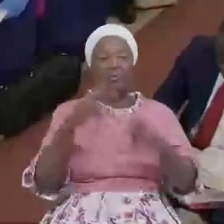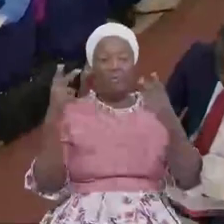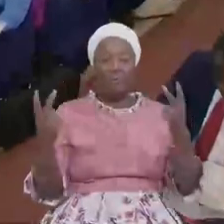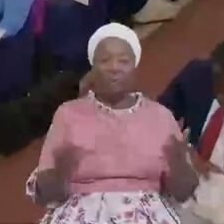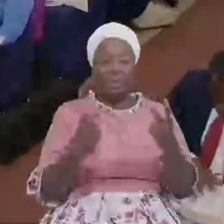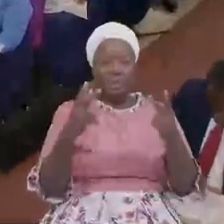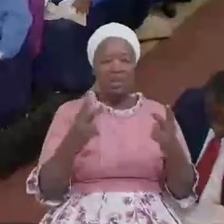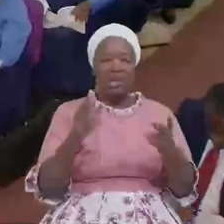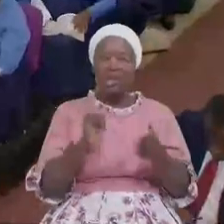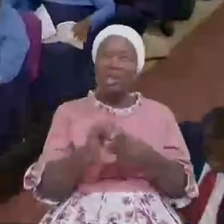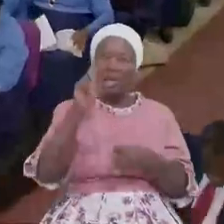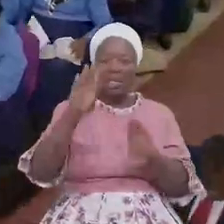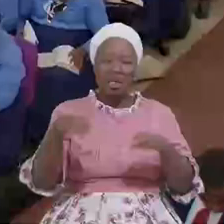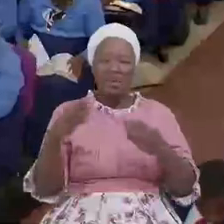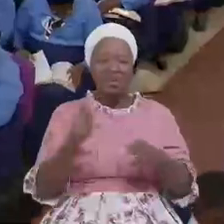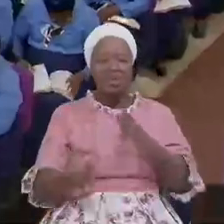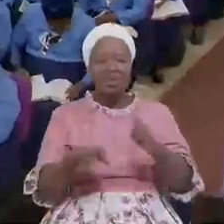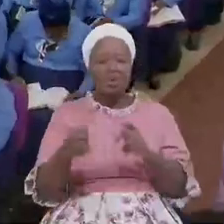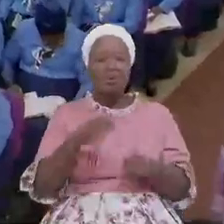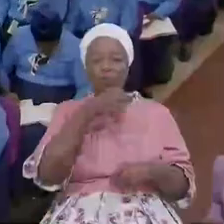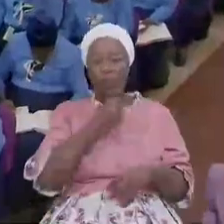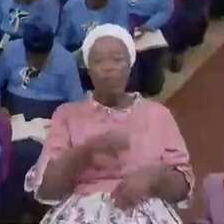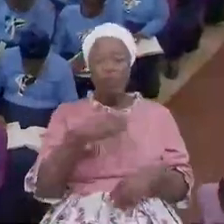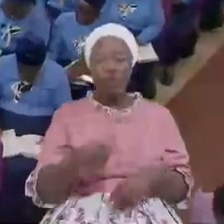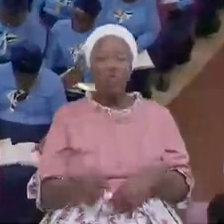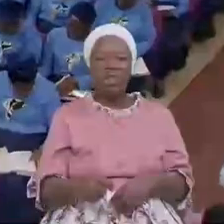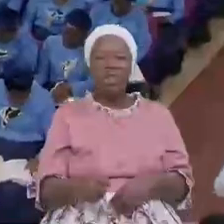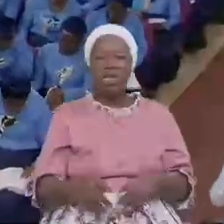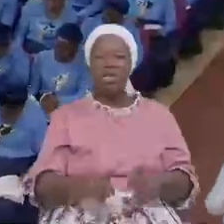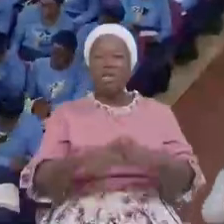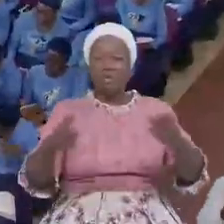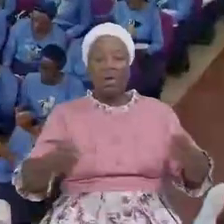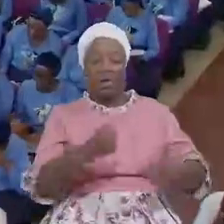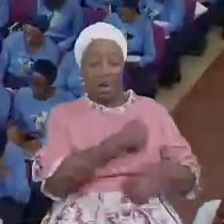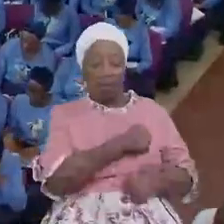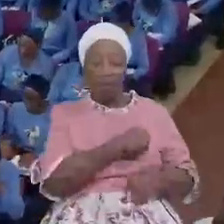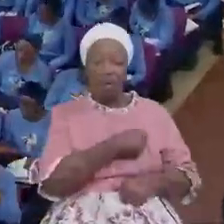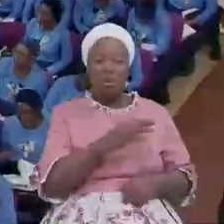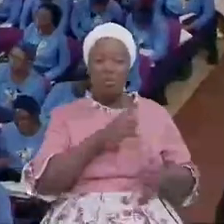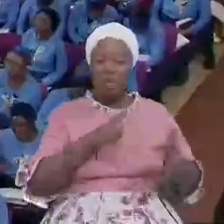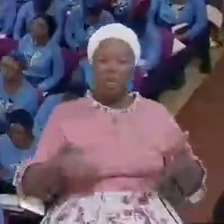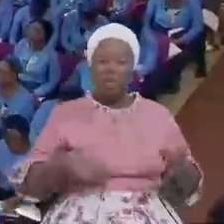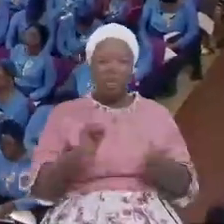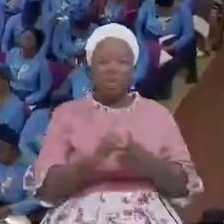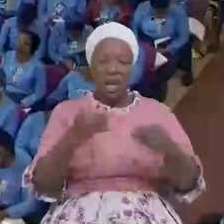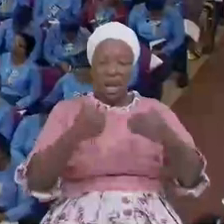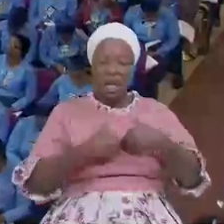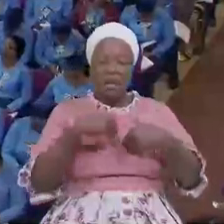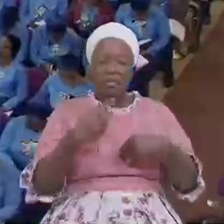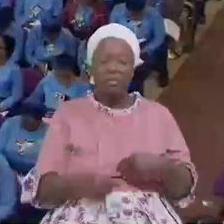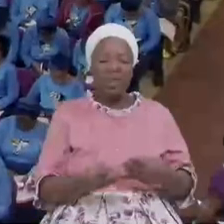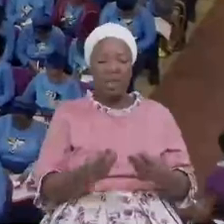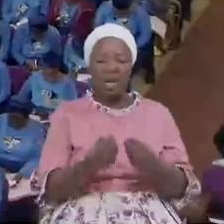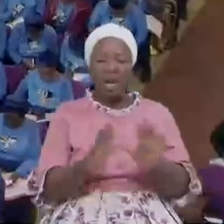comme il a donné au peuple de Dieu l'armée militaire qui a possédé le pays